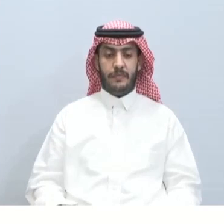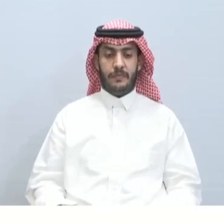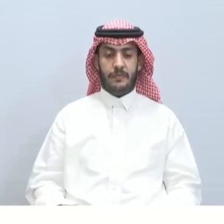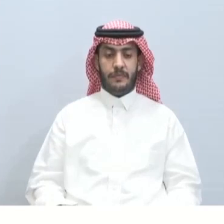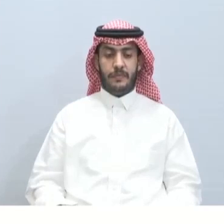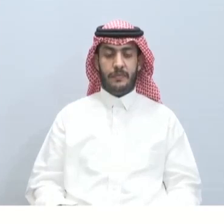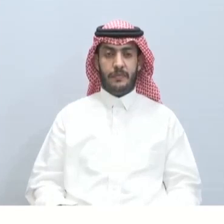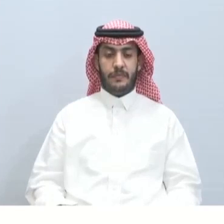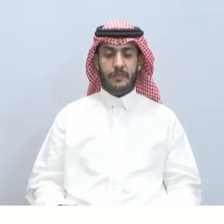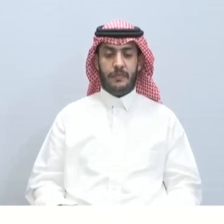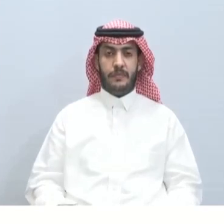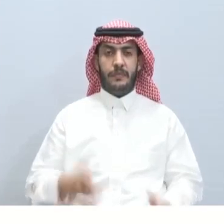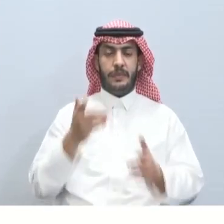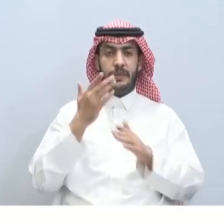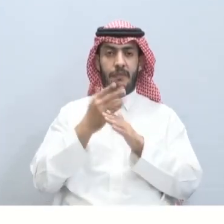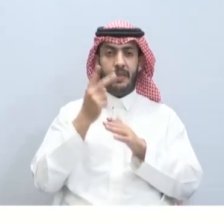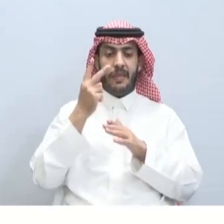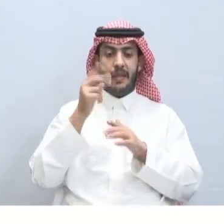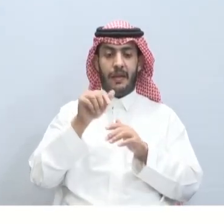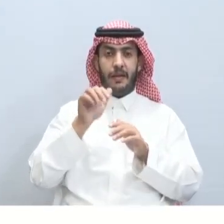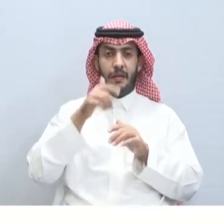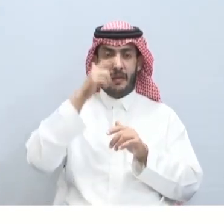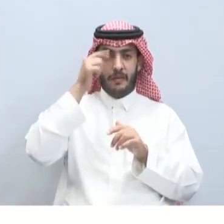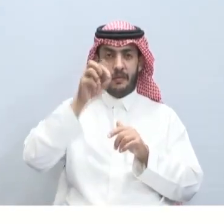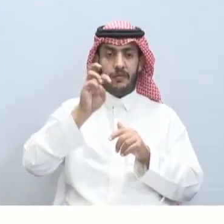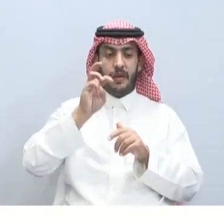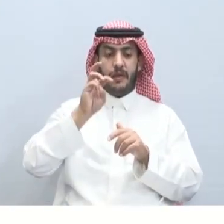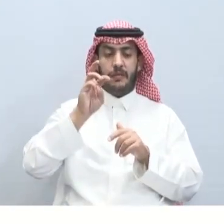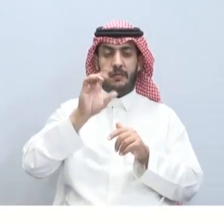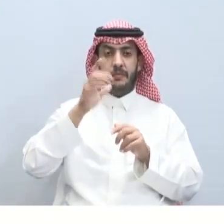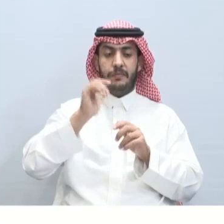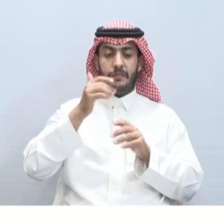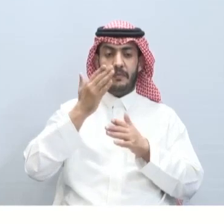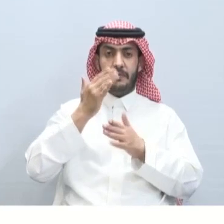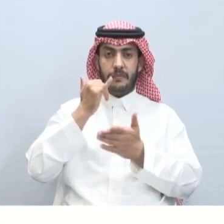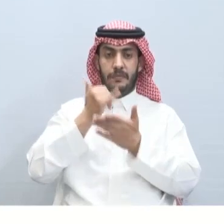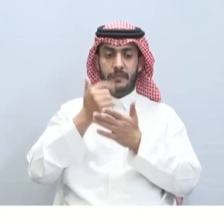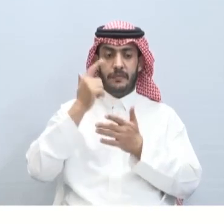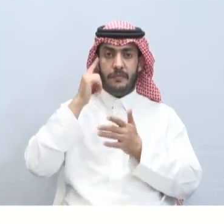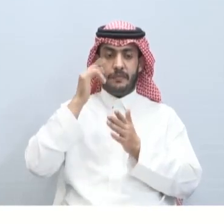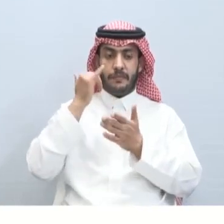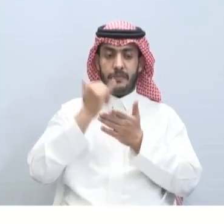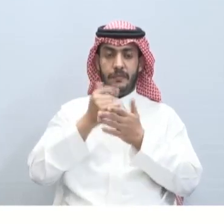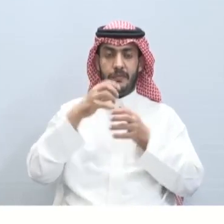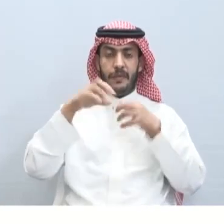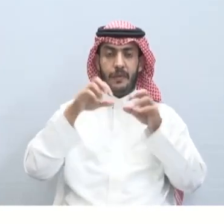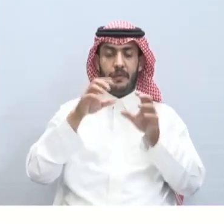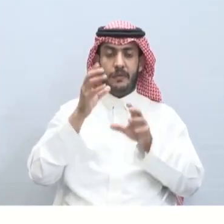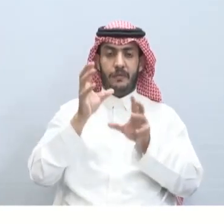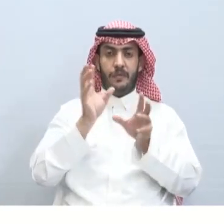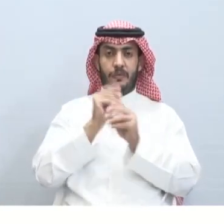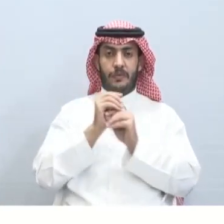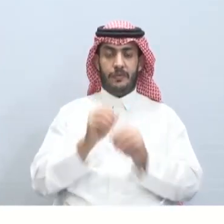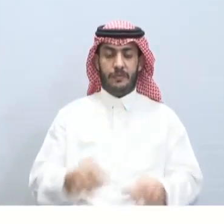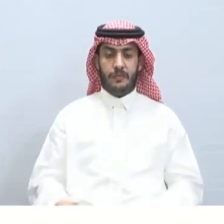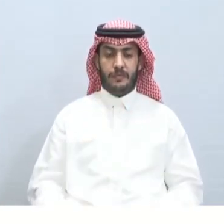الدرس ما السببان الذان يجعلان الشركات تقرر تقسيم السوق لماذا الشركات